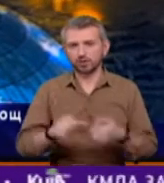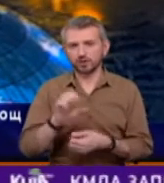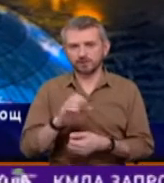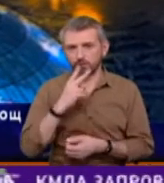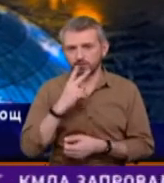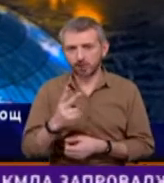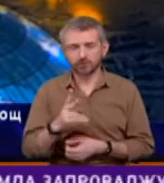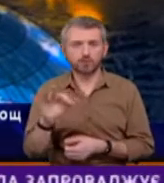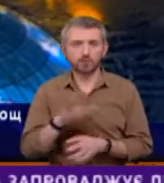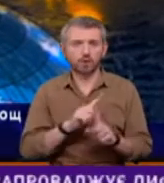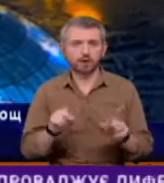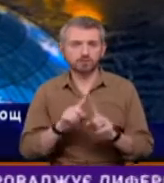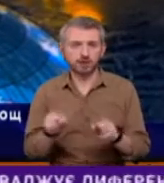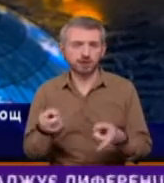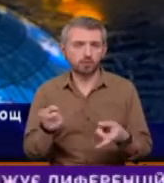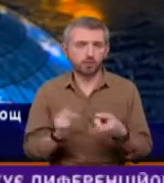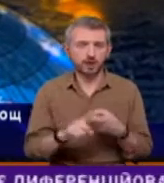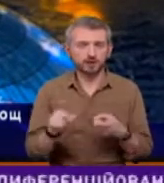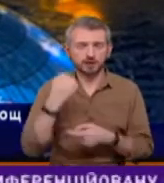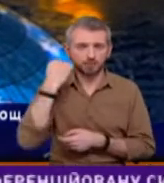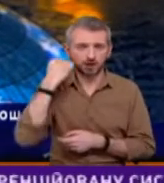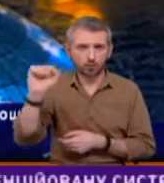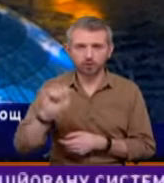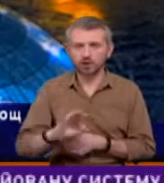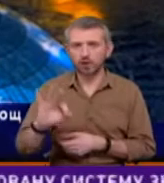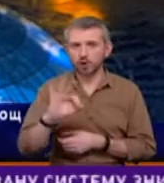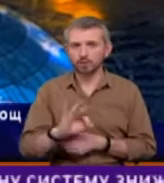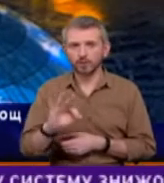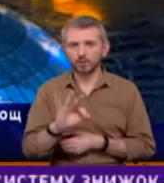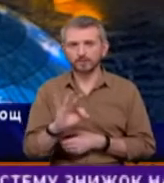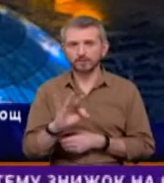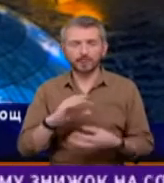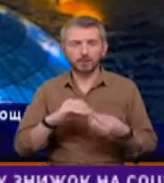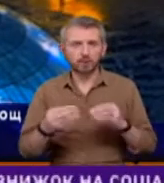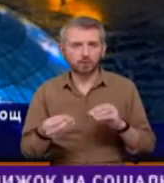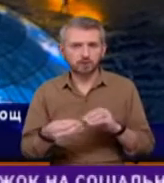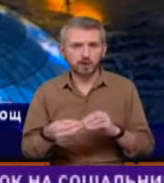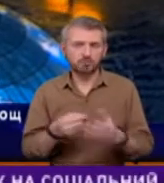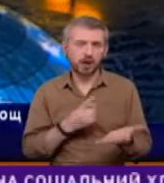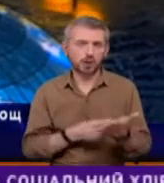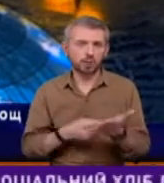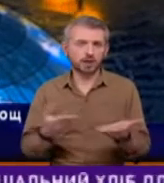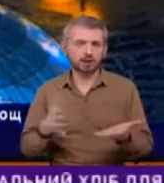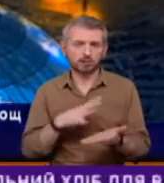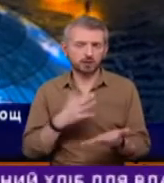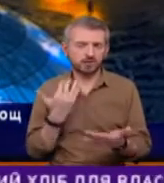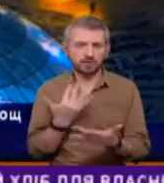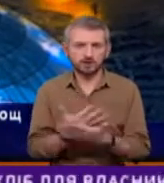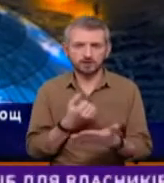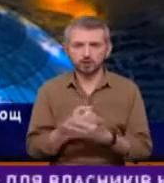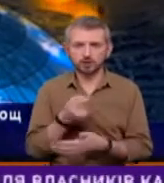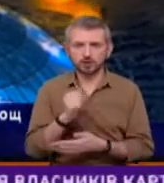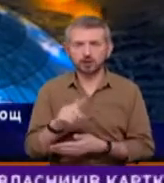Євробачення, про аспекти, пов'язані з переможницею, про проблеми, аргументи, які були висунуті до неї,